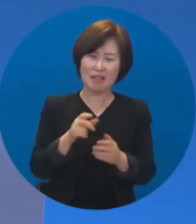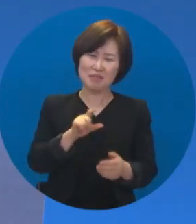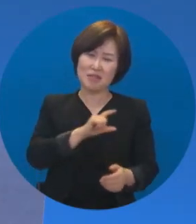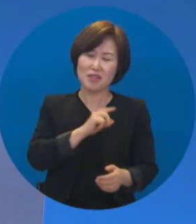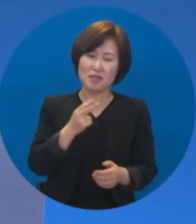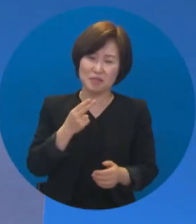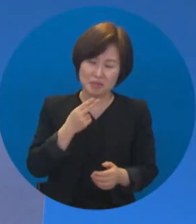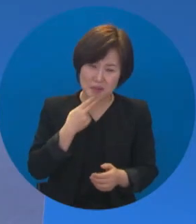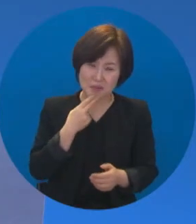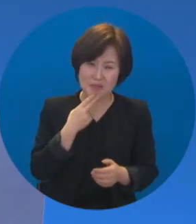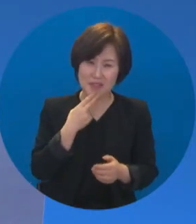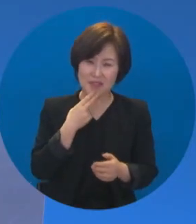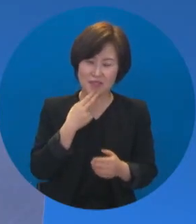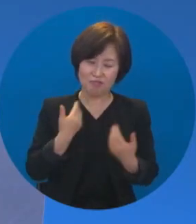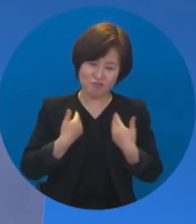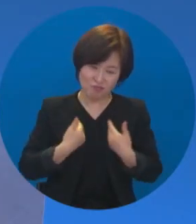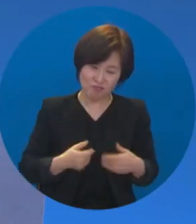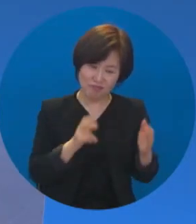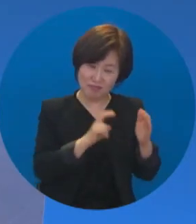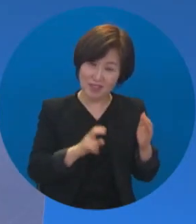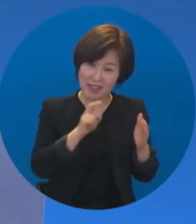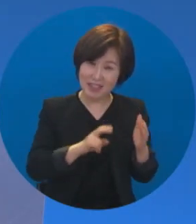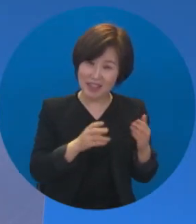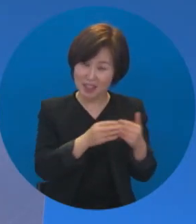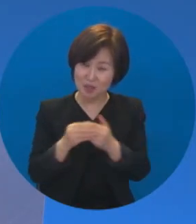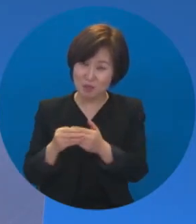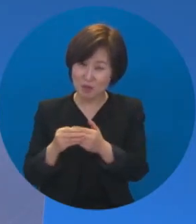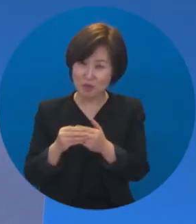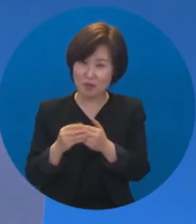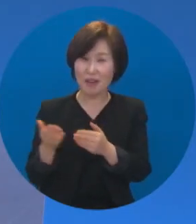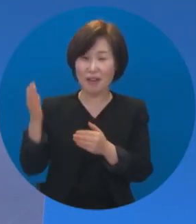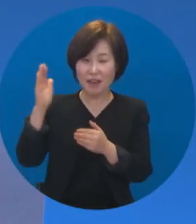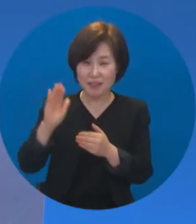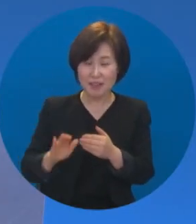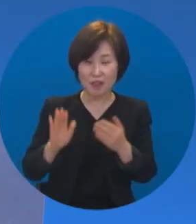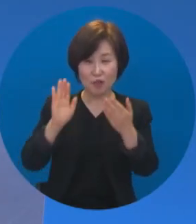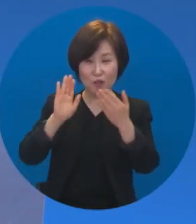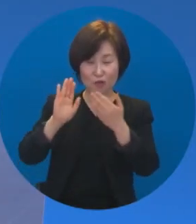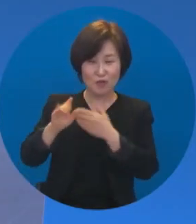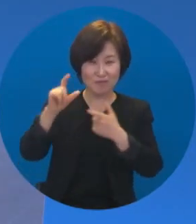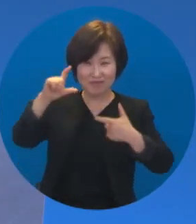어떻게 그 곡을 썼냐고 저를 초청하며 듣고 싶어하는 사람들도 생겨나서